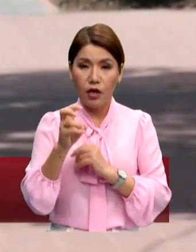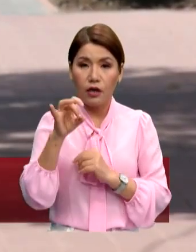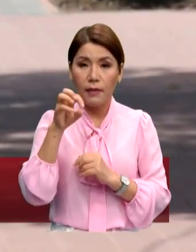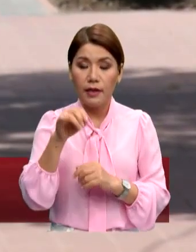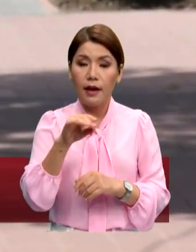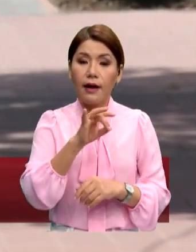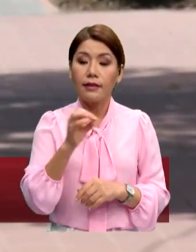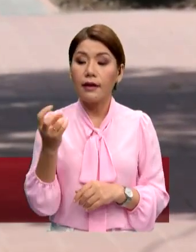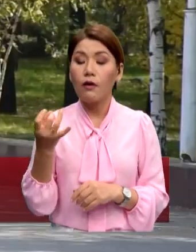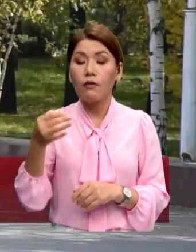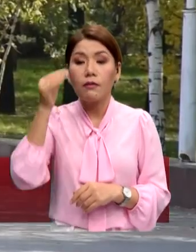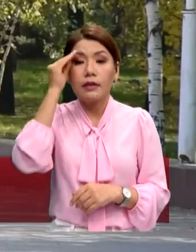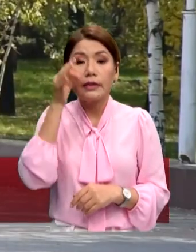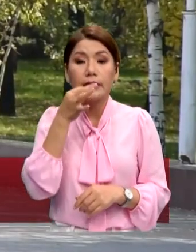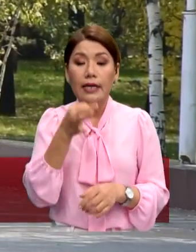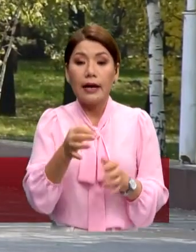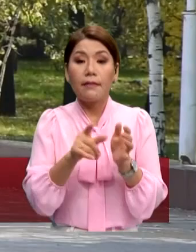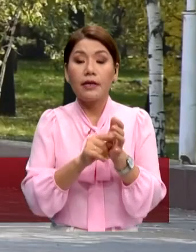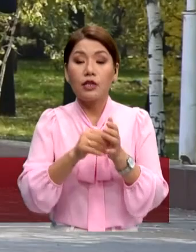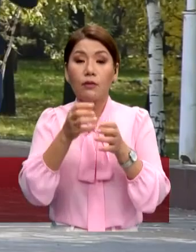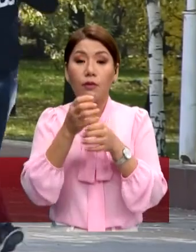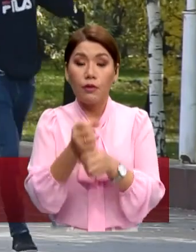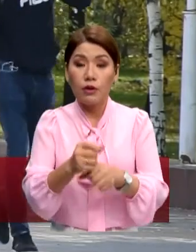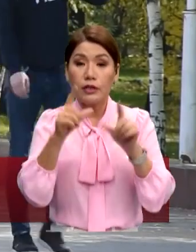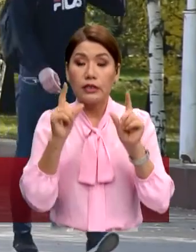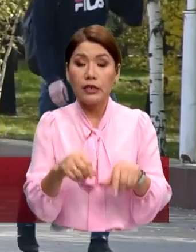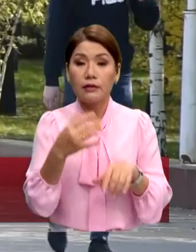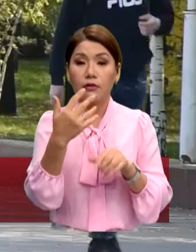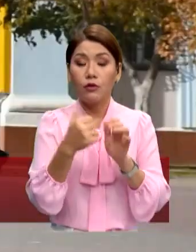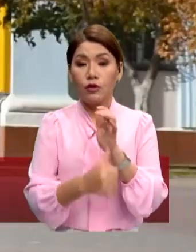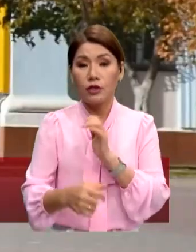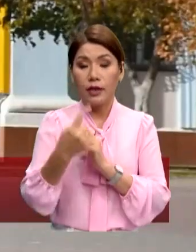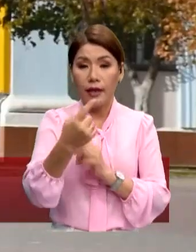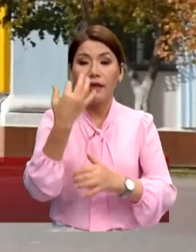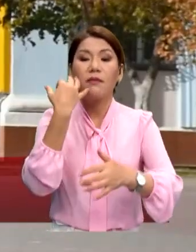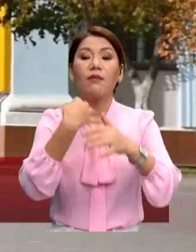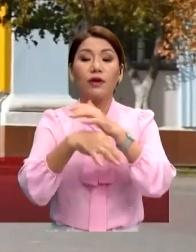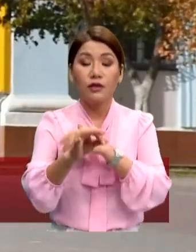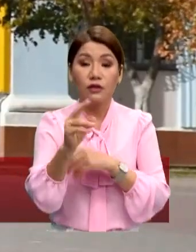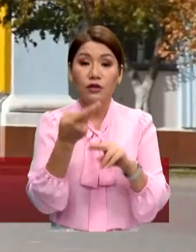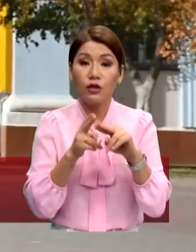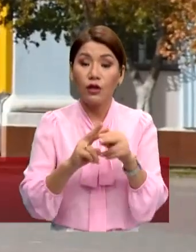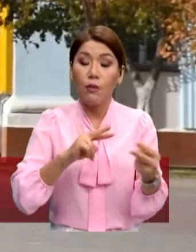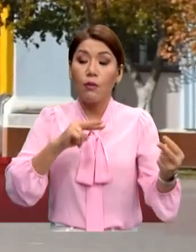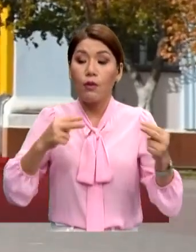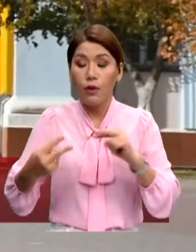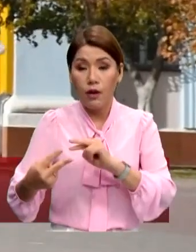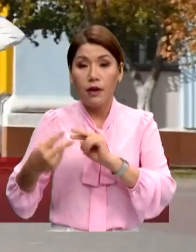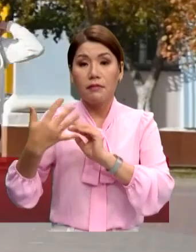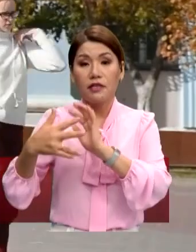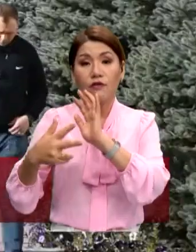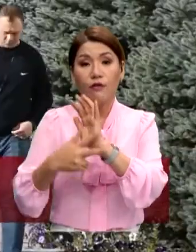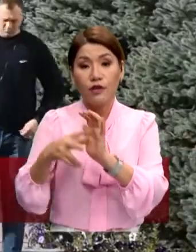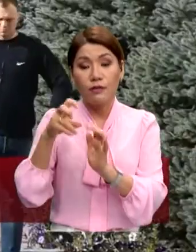политик Андрей Коваль считает, что снижение планки до 61 года было предсказуемым, потому как для перехода на 58